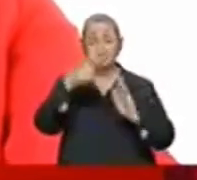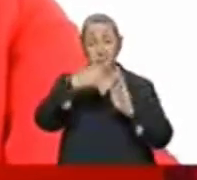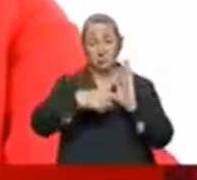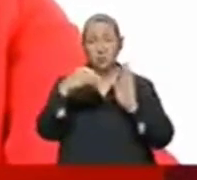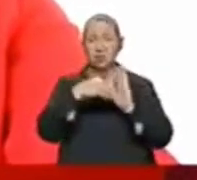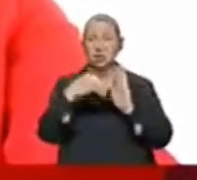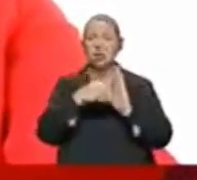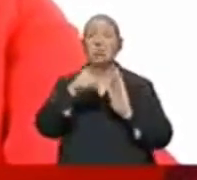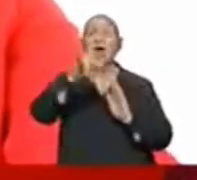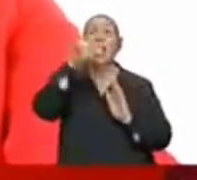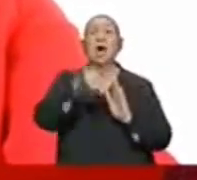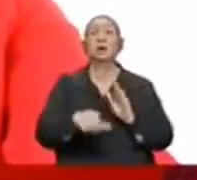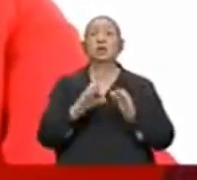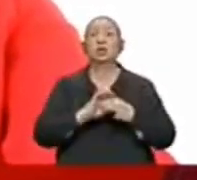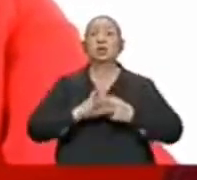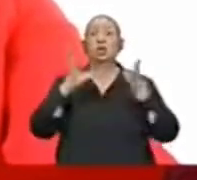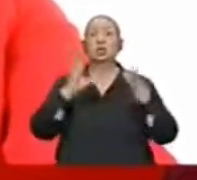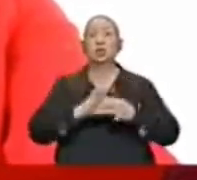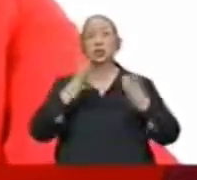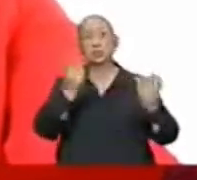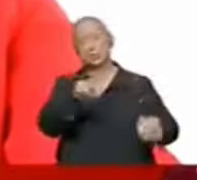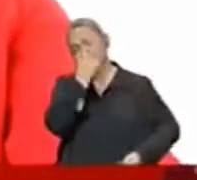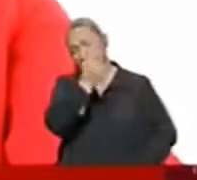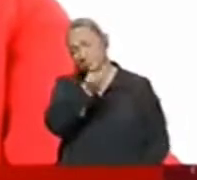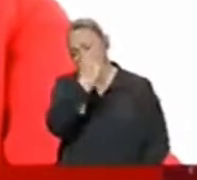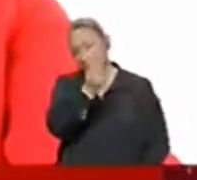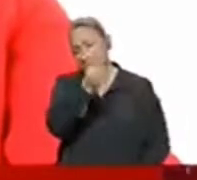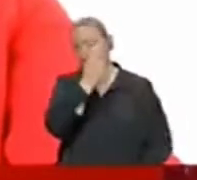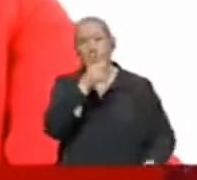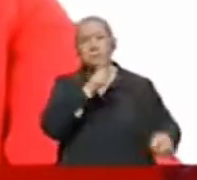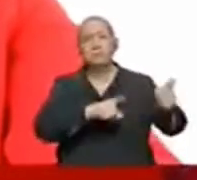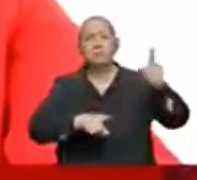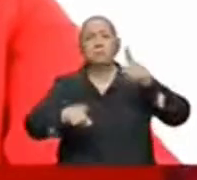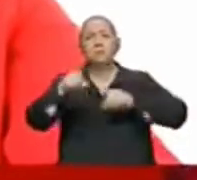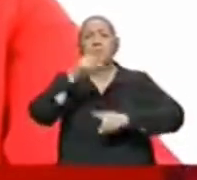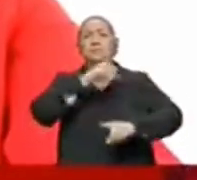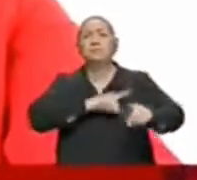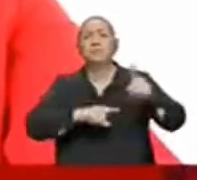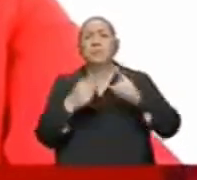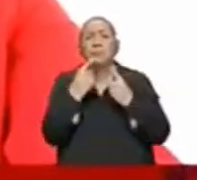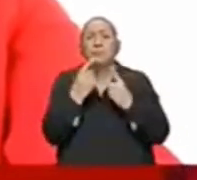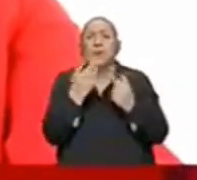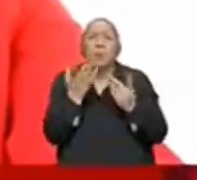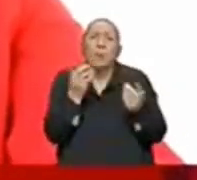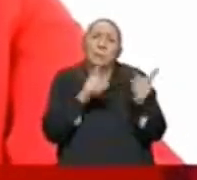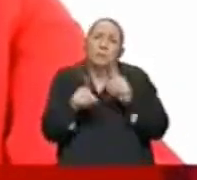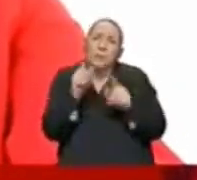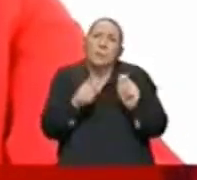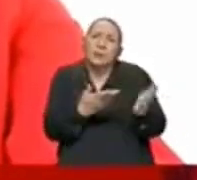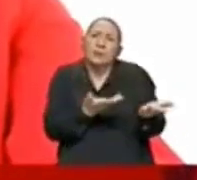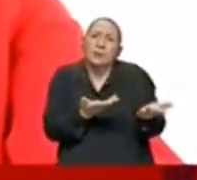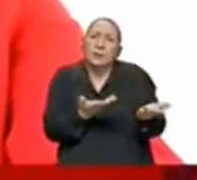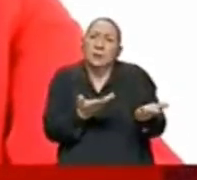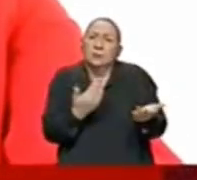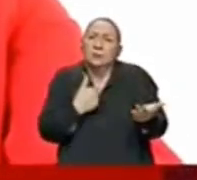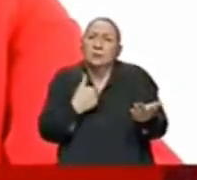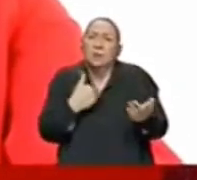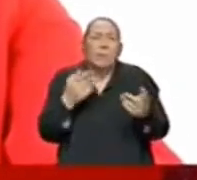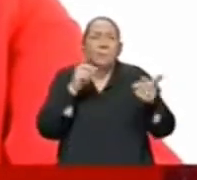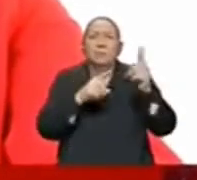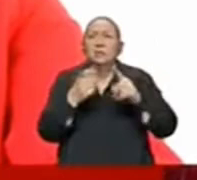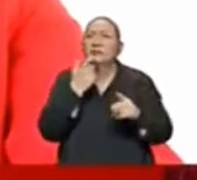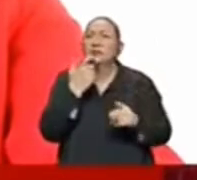beyannamelerinde sizin hakkınızı çözeceğiz diye oyaladı, artık oyaladı demek istiyorum. Biz oyalanacak